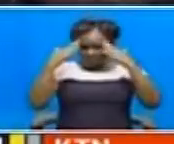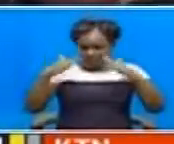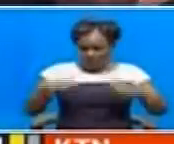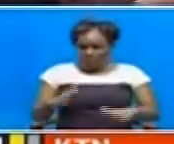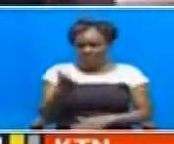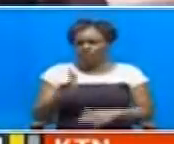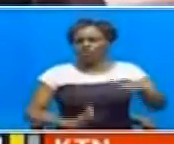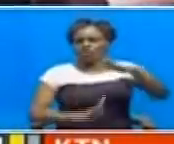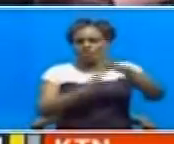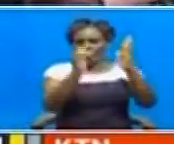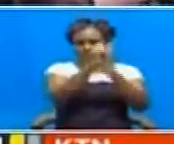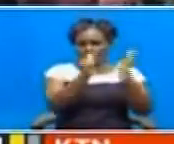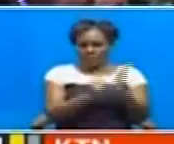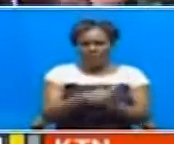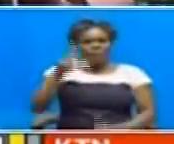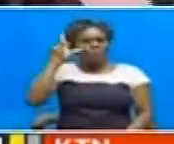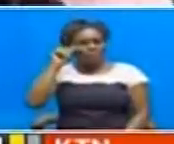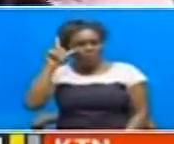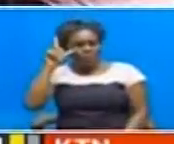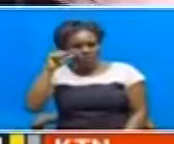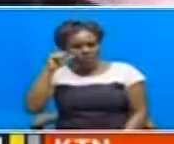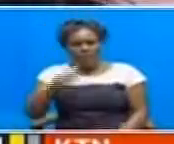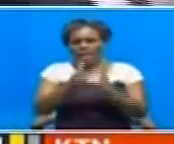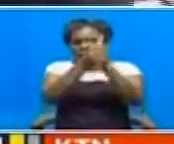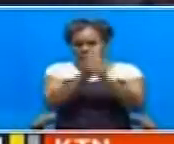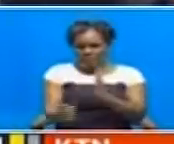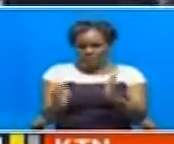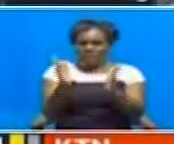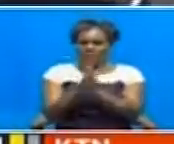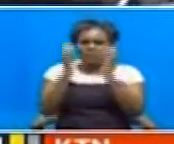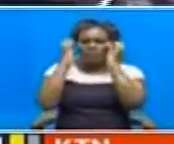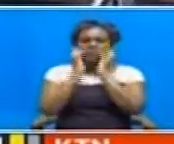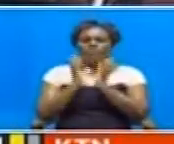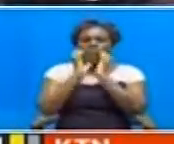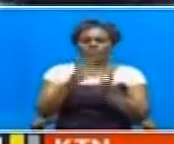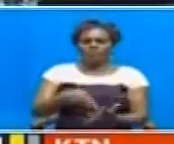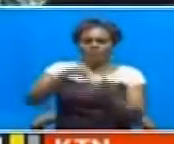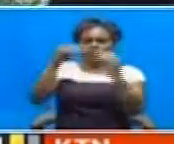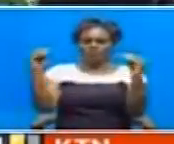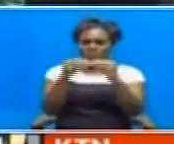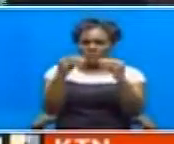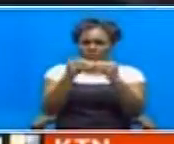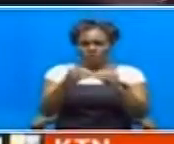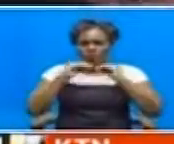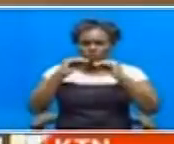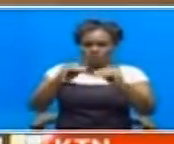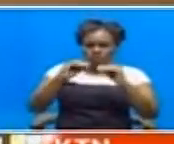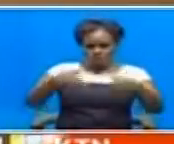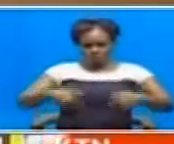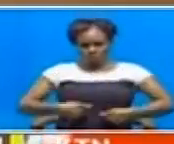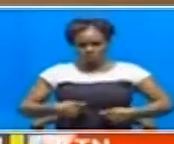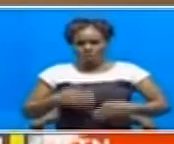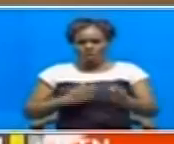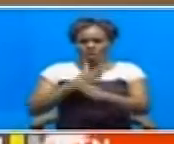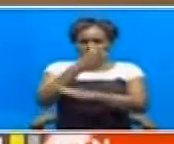Kiislamu. Mjini Mombasa, wasomi pamoja na mashekhe wamefanya mikutano maalum ya kuwaelimisha vijana katika kaunti hiyo. Zaidi